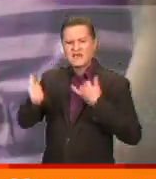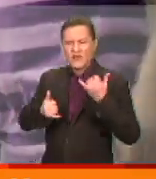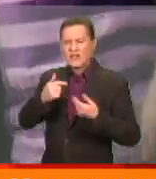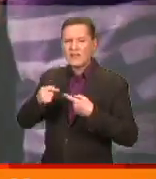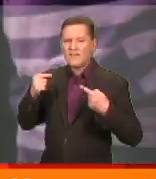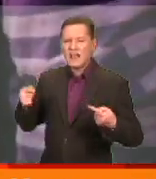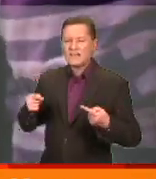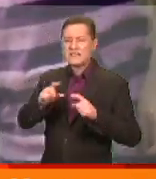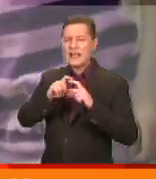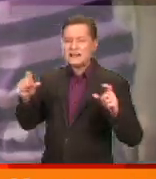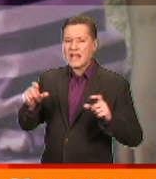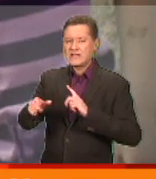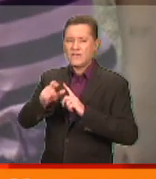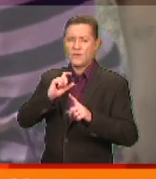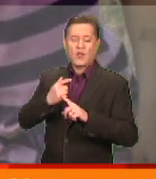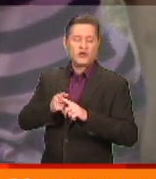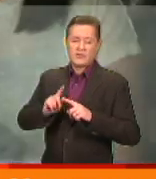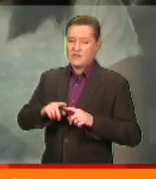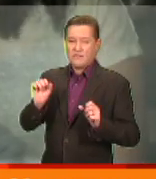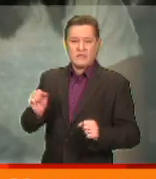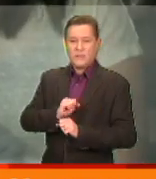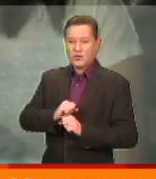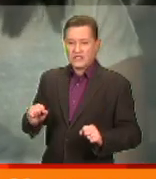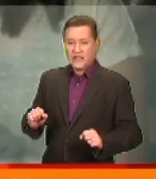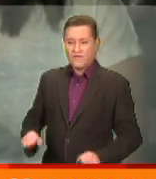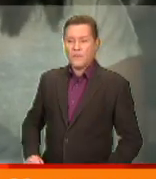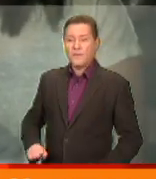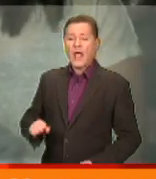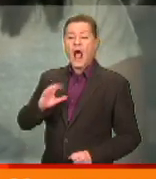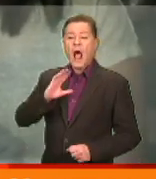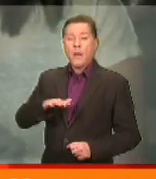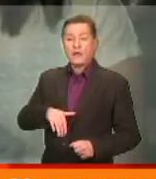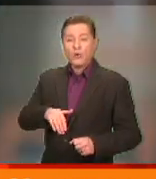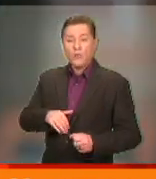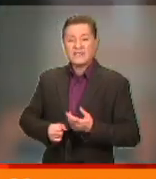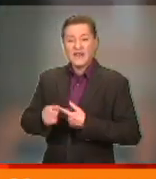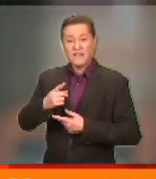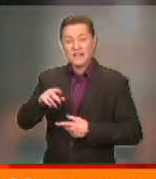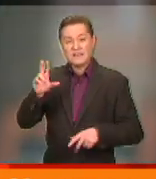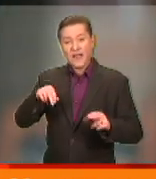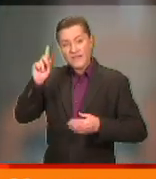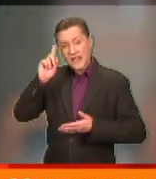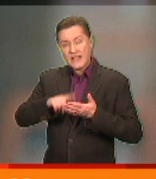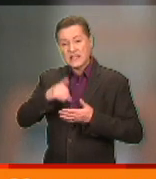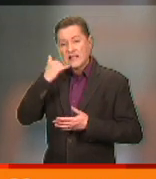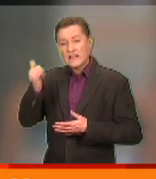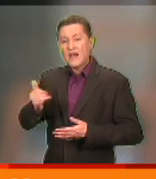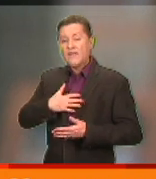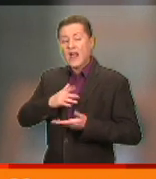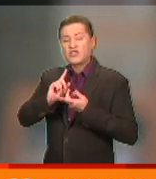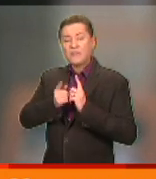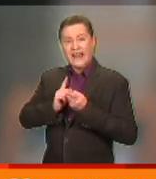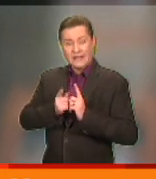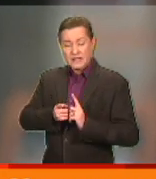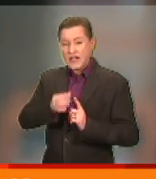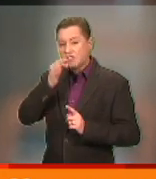але скрізь нам відповідали, що це неможливо. Проте потім з'явилася надія. Мені зателефонував наш перекладач, він